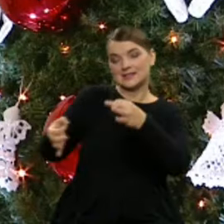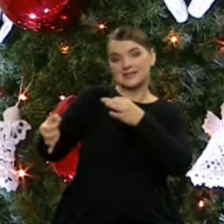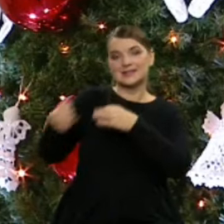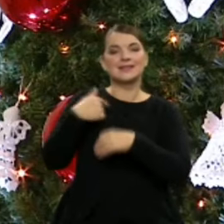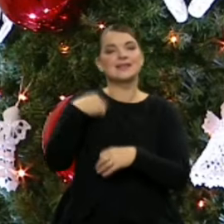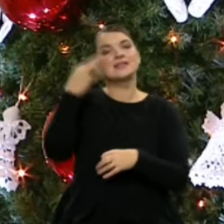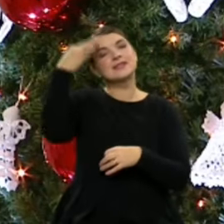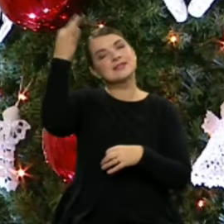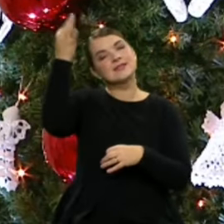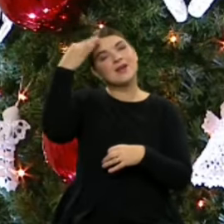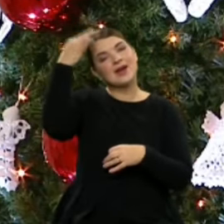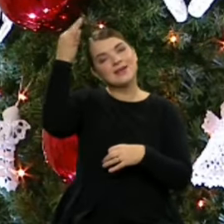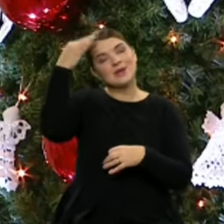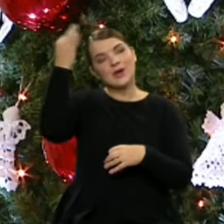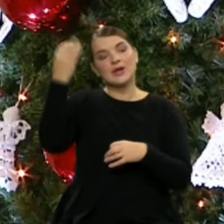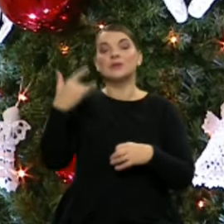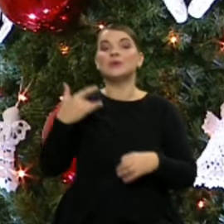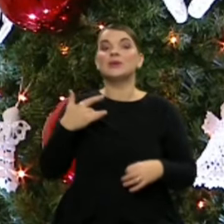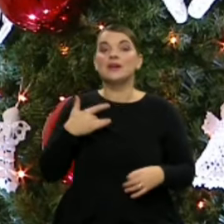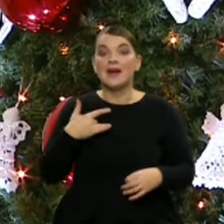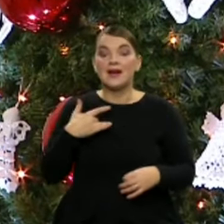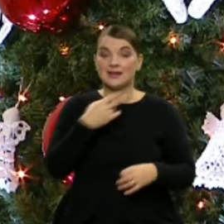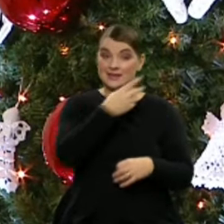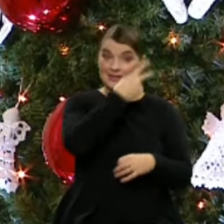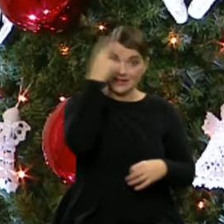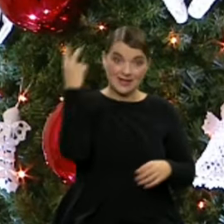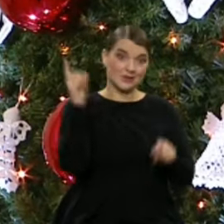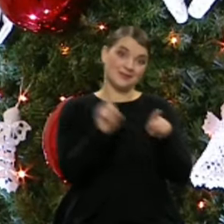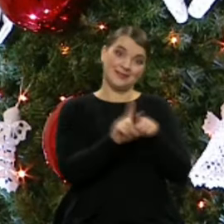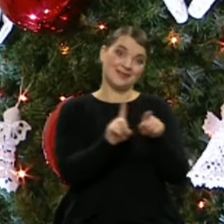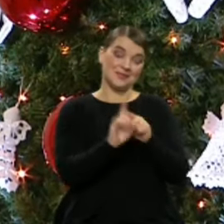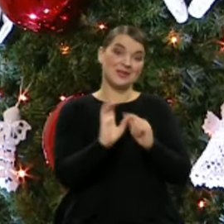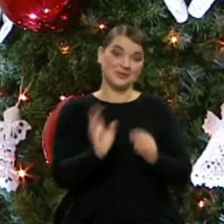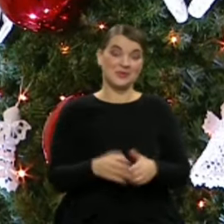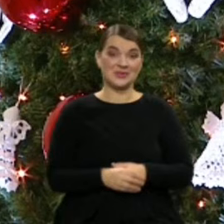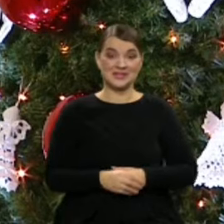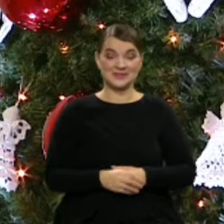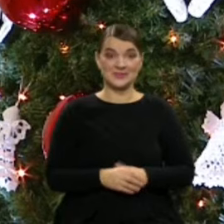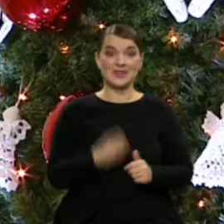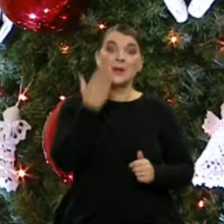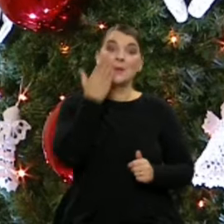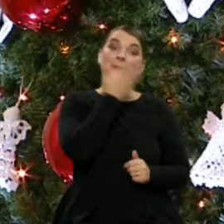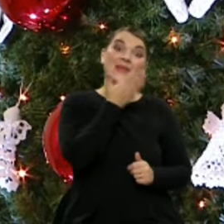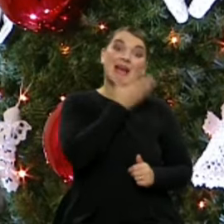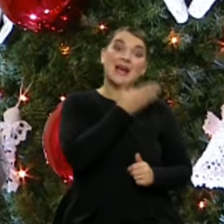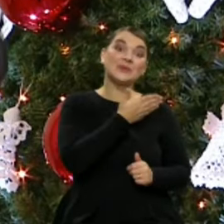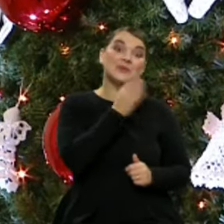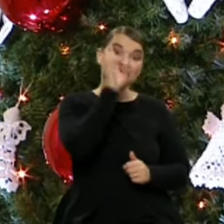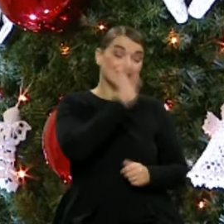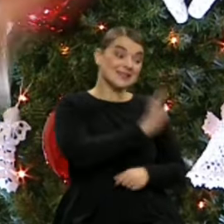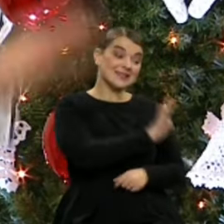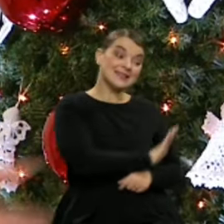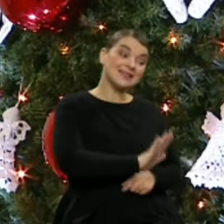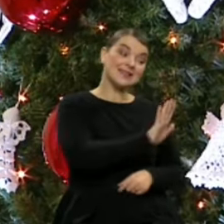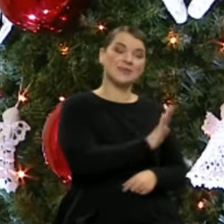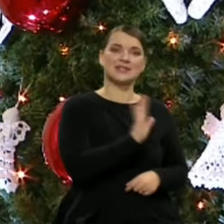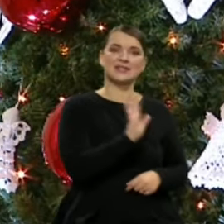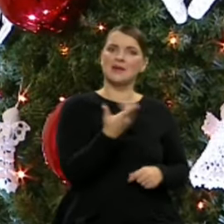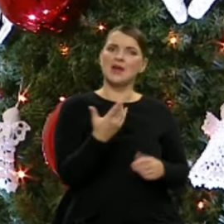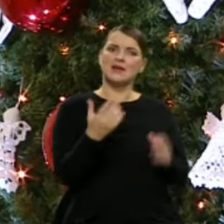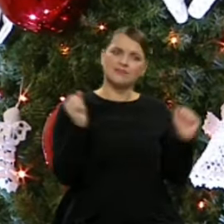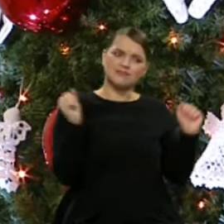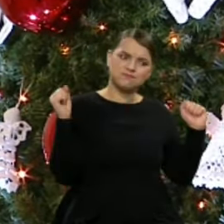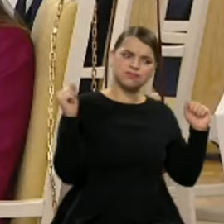pasvajodavau, nuo kada nors, galbūt taip ir bus Lietuvoje, tos pietų Europos šalis ir jų tradicija būti visiems kartu